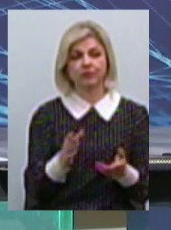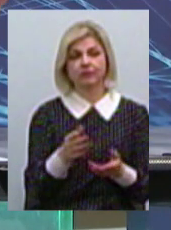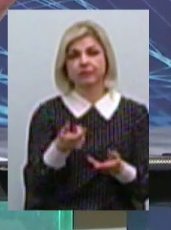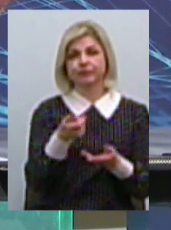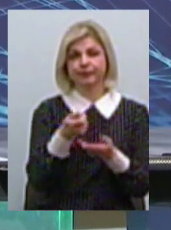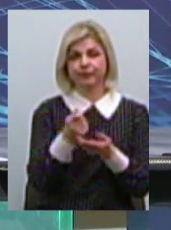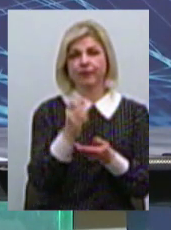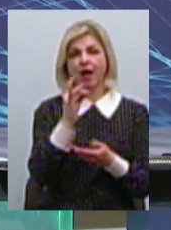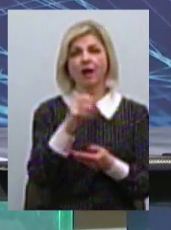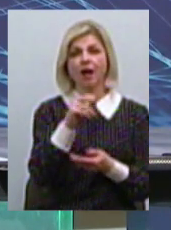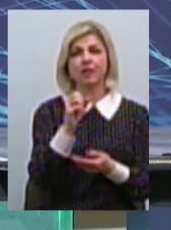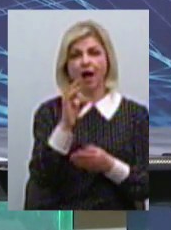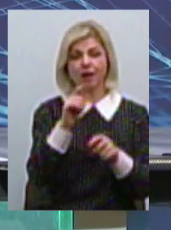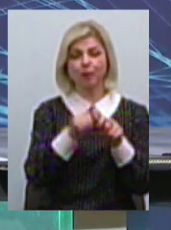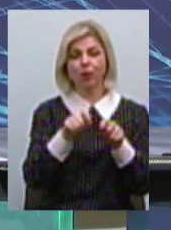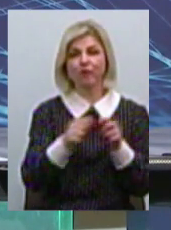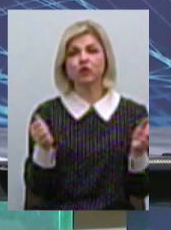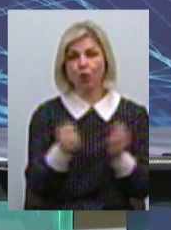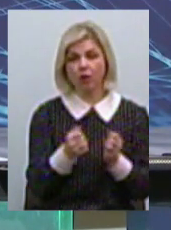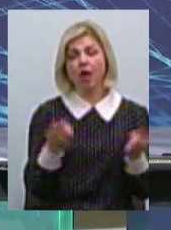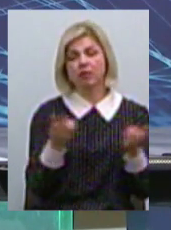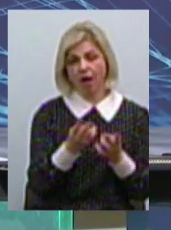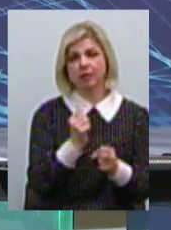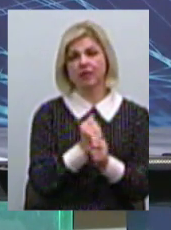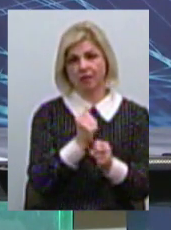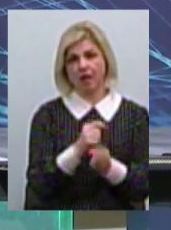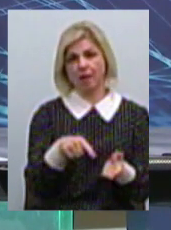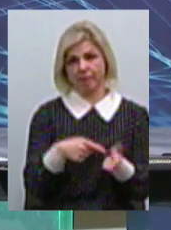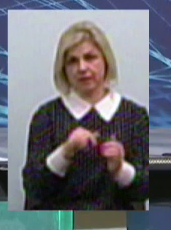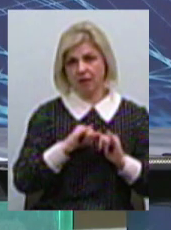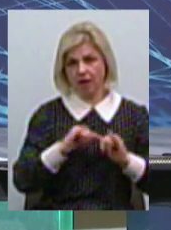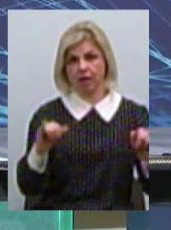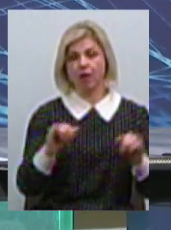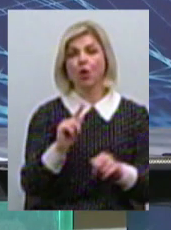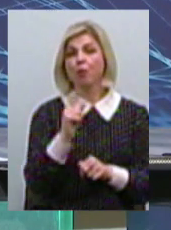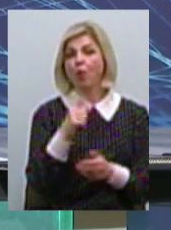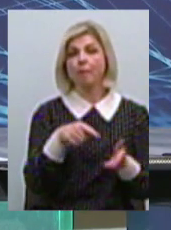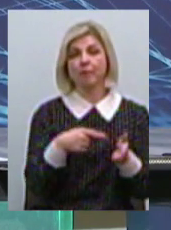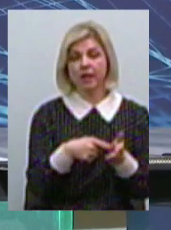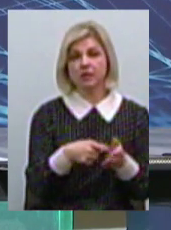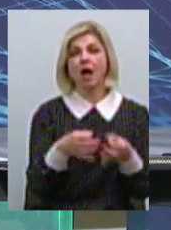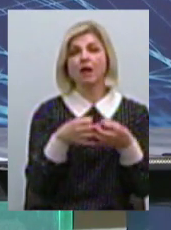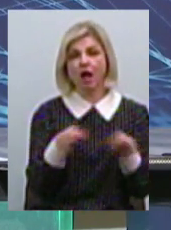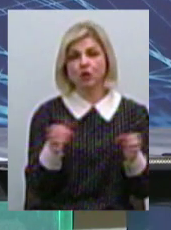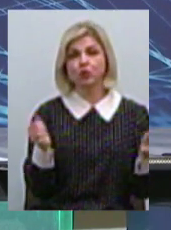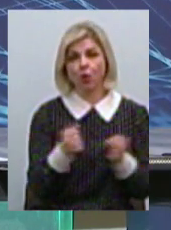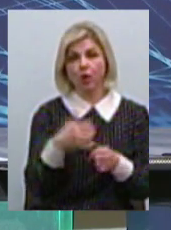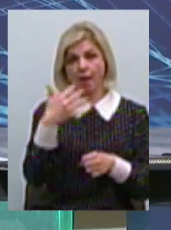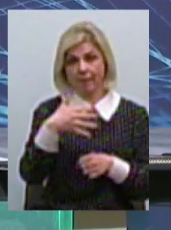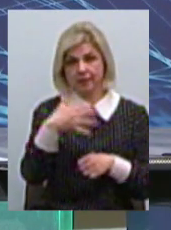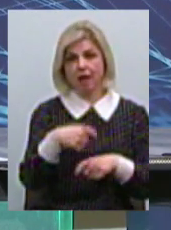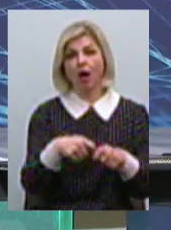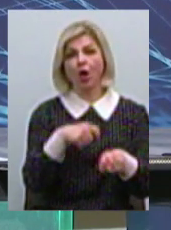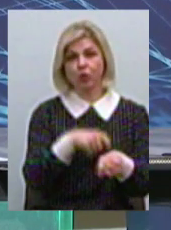працюють у нас на дорогах, потрібно вводити їх і в містах. Тому що в місті при дозволенні швидкості 50 км на